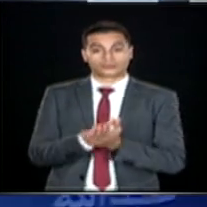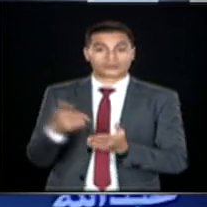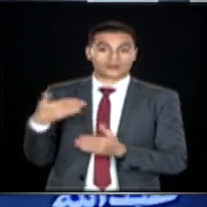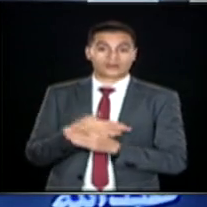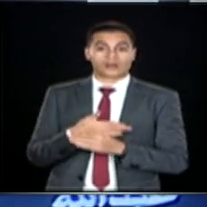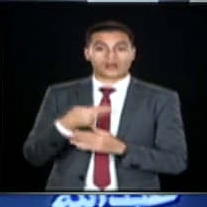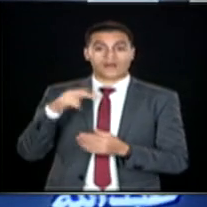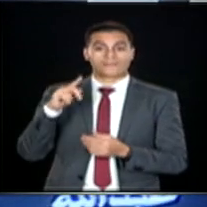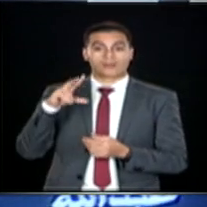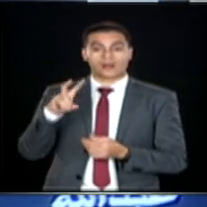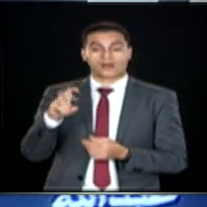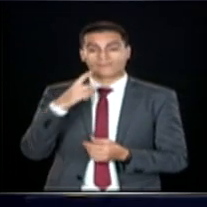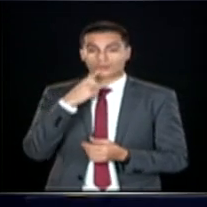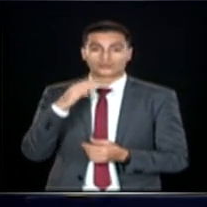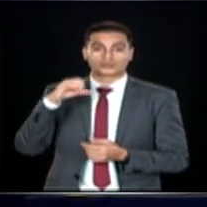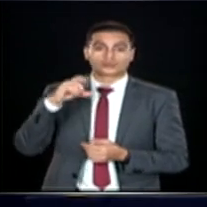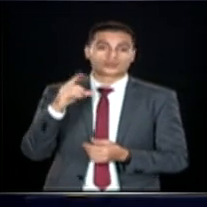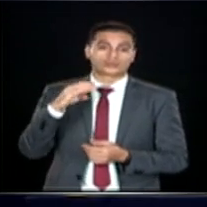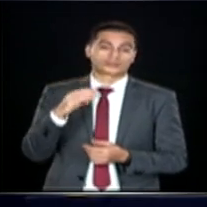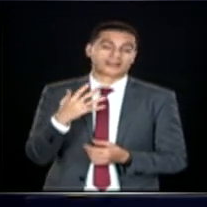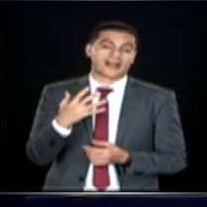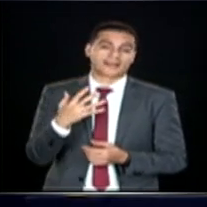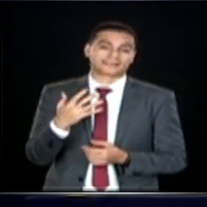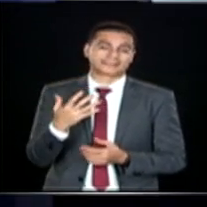عبد الله. جورج الخامس.